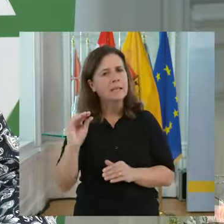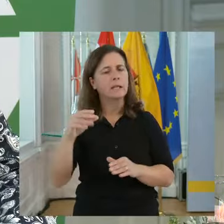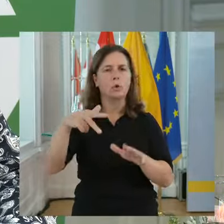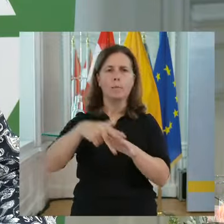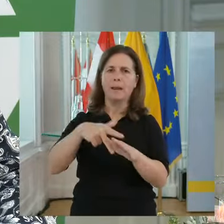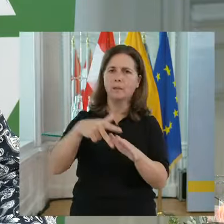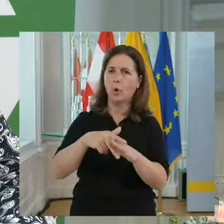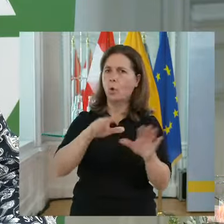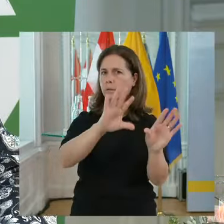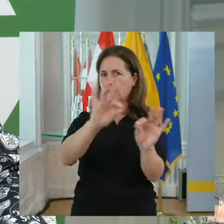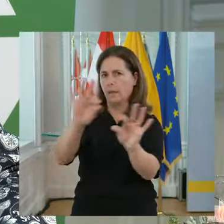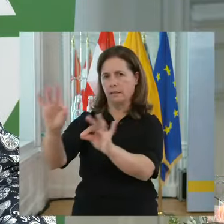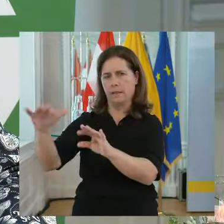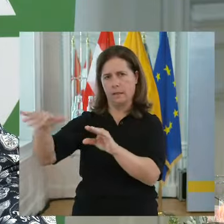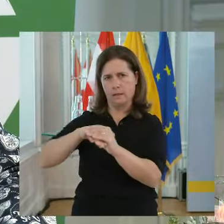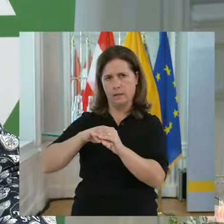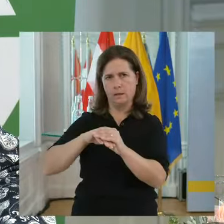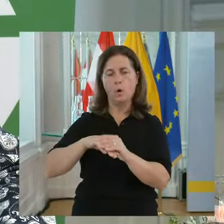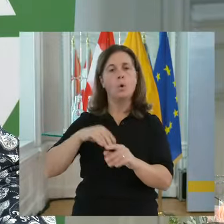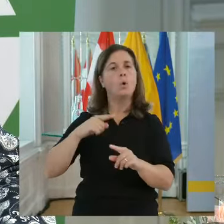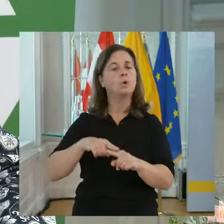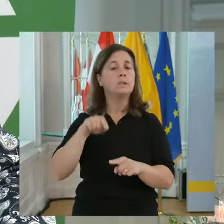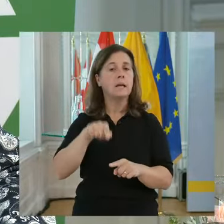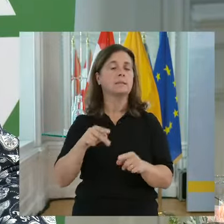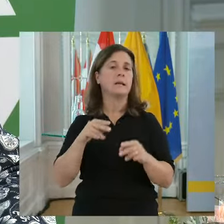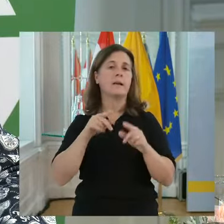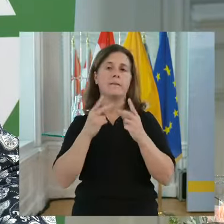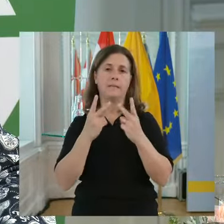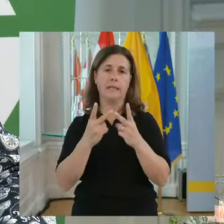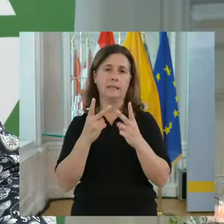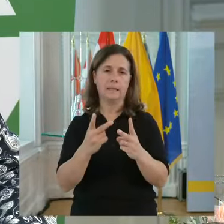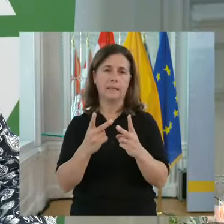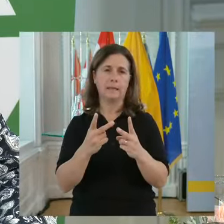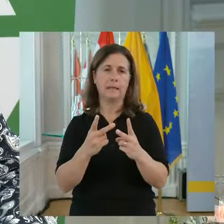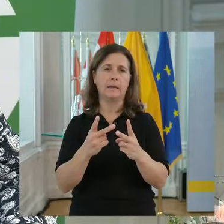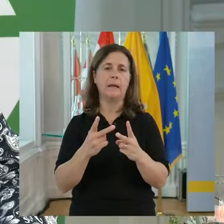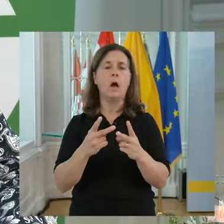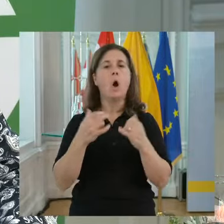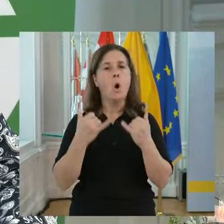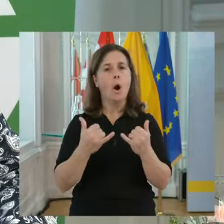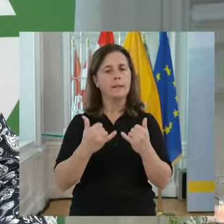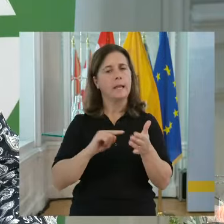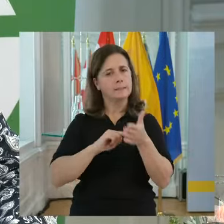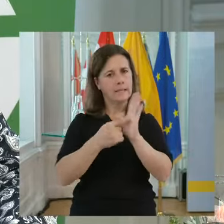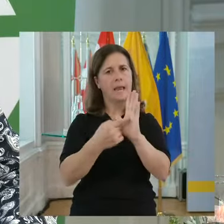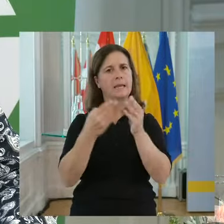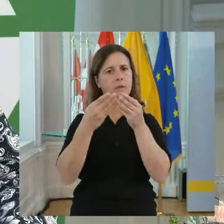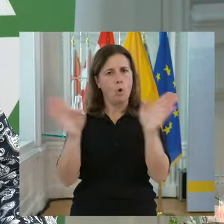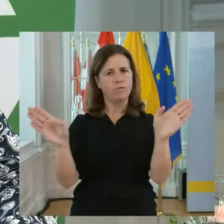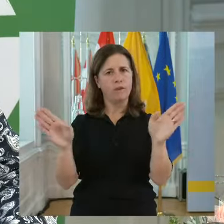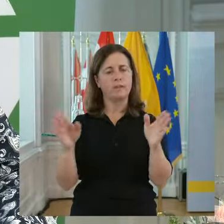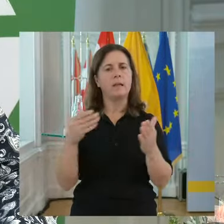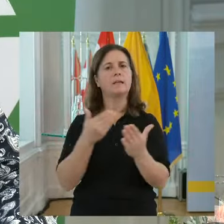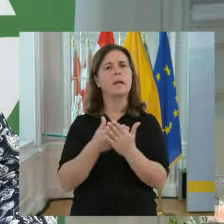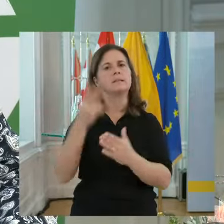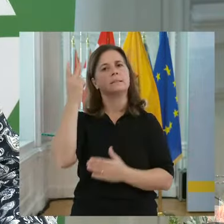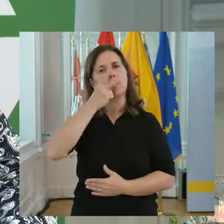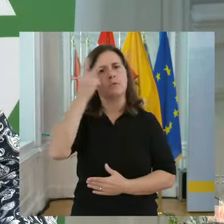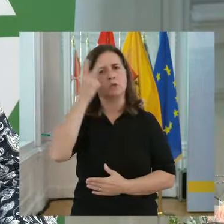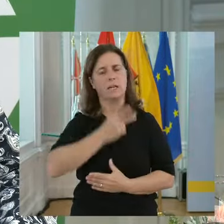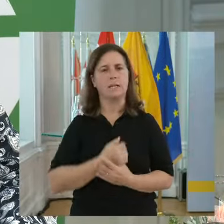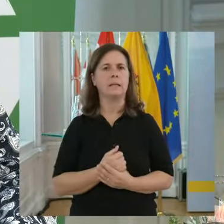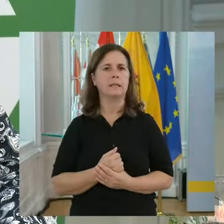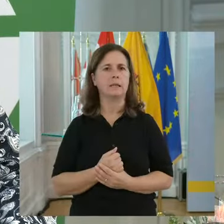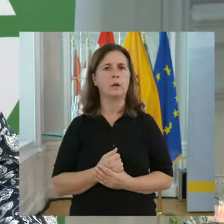Behinderungen tätig zu sein. Und das ist ganz entscheidend, das wirklich heute zu zeigen und dass es eine Selbstverständlichkeit